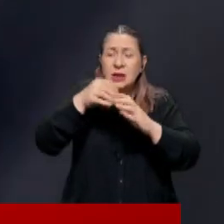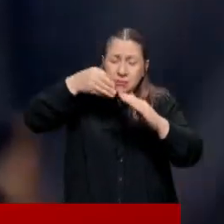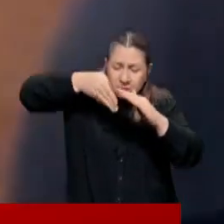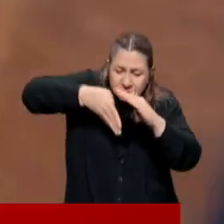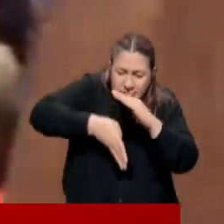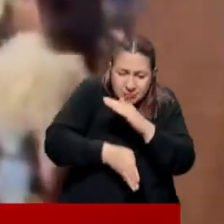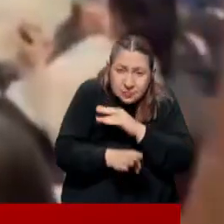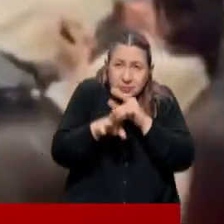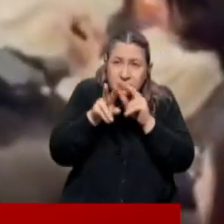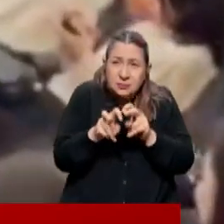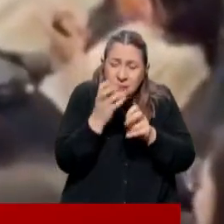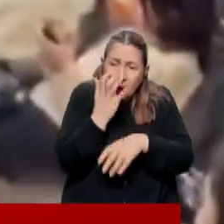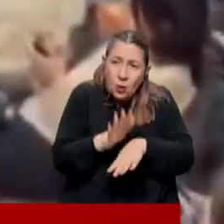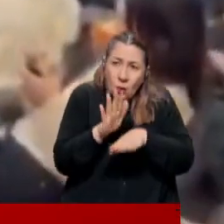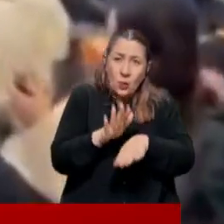altında bekliyor